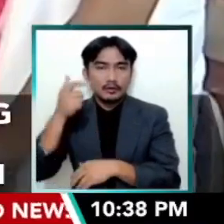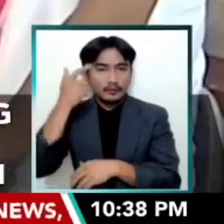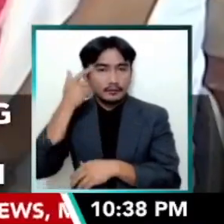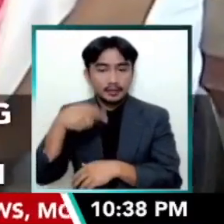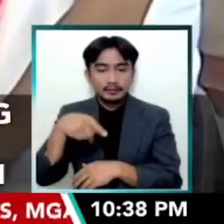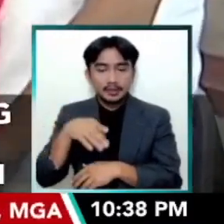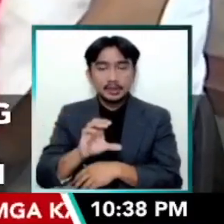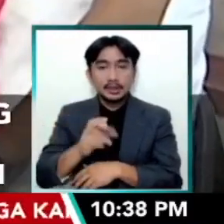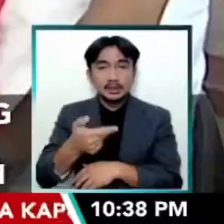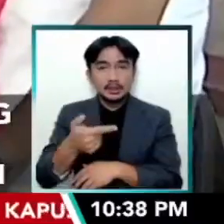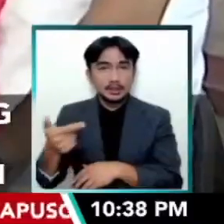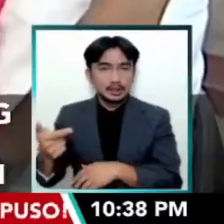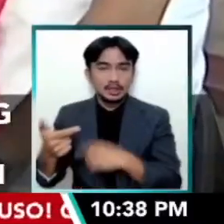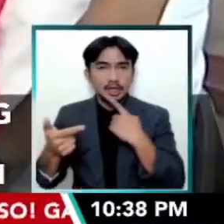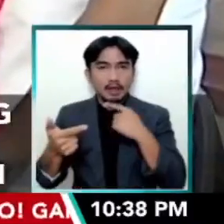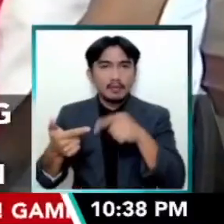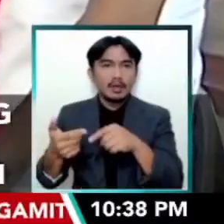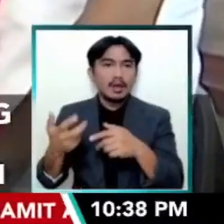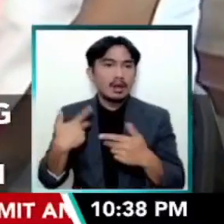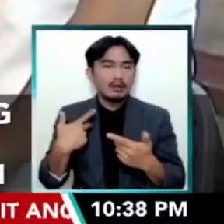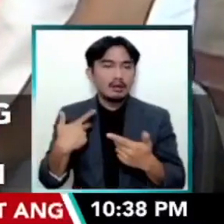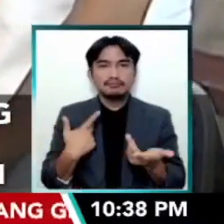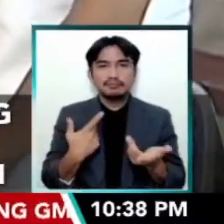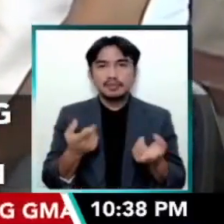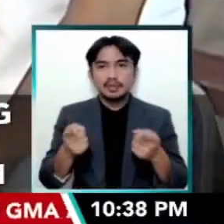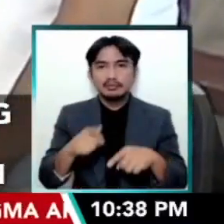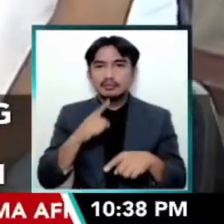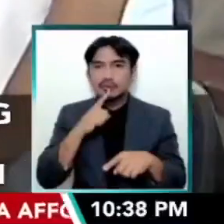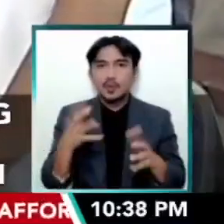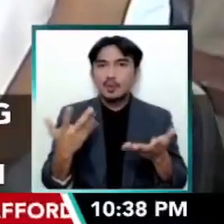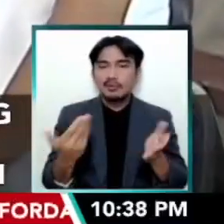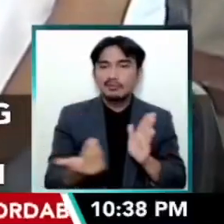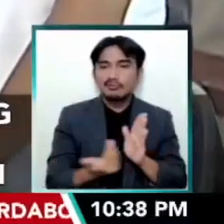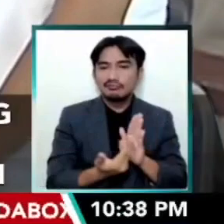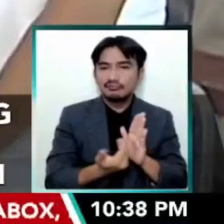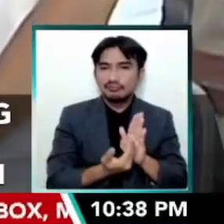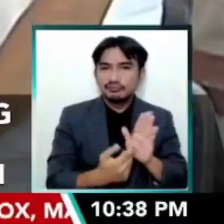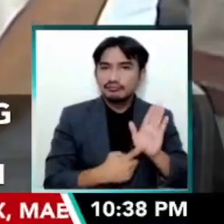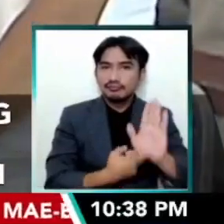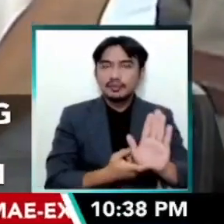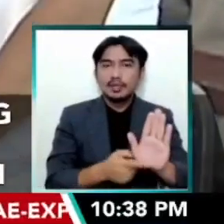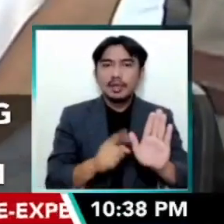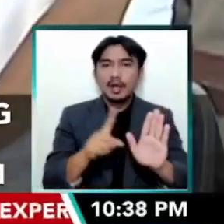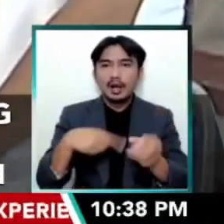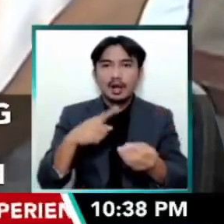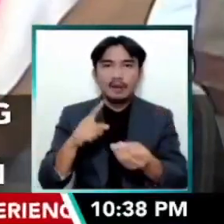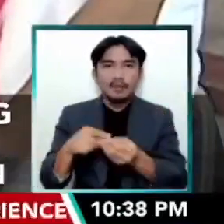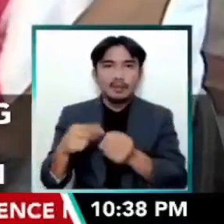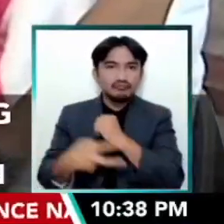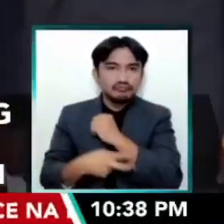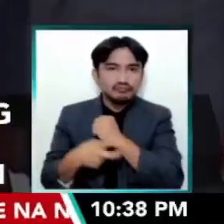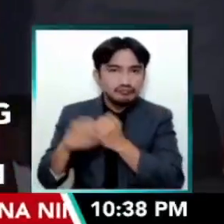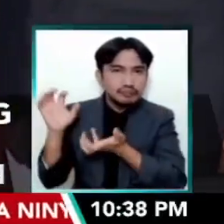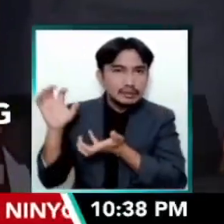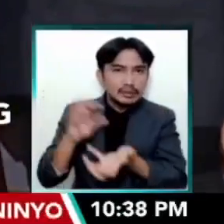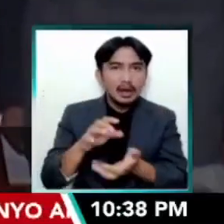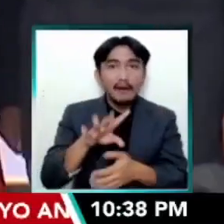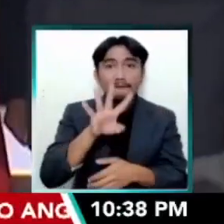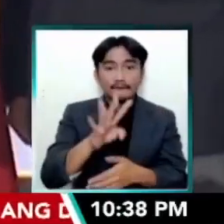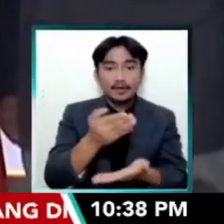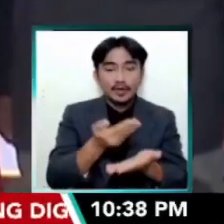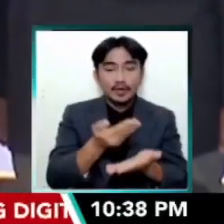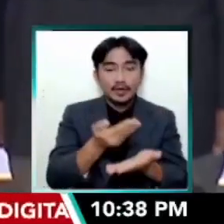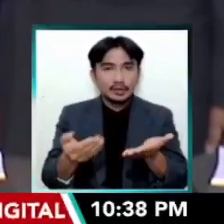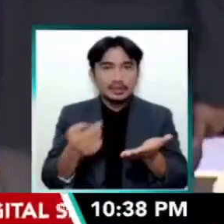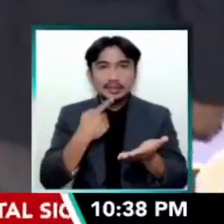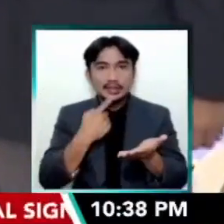Sandiganbayan na nabigo ang ahensya na mapatunayang bahagi ng ill-gotten wealth ng pamilya ang apat na ari-ari ang binanggit sa kaso,